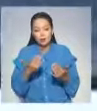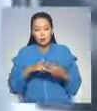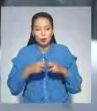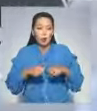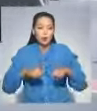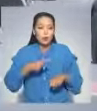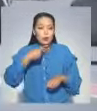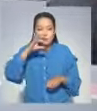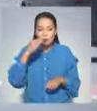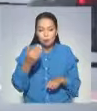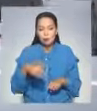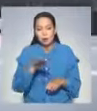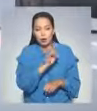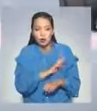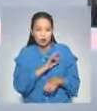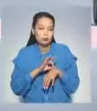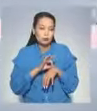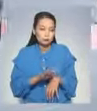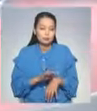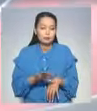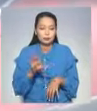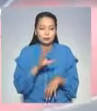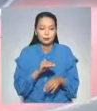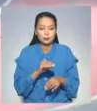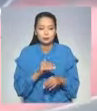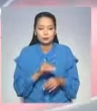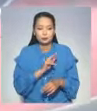құқықтық тұрғыда реттеу үшін заңдастыру жұмыстары жүргізіліп жатыр.